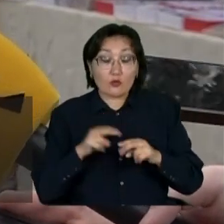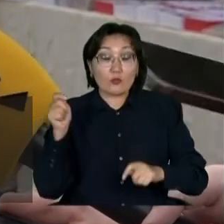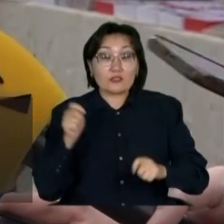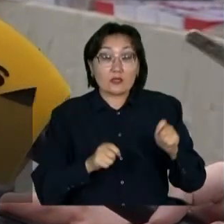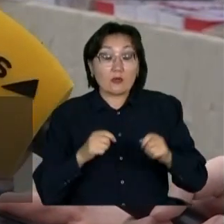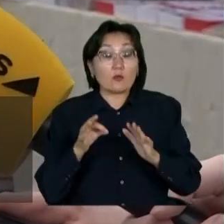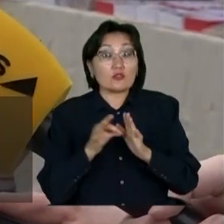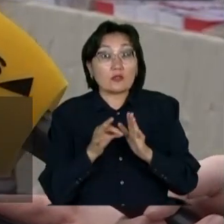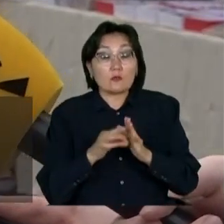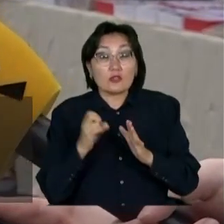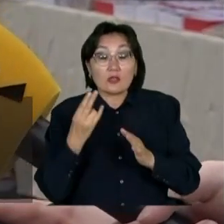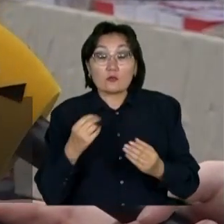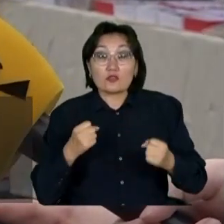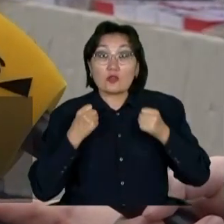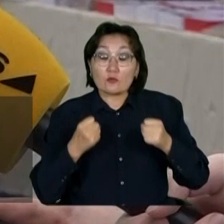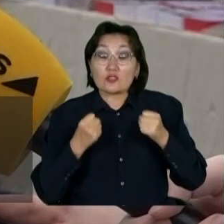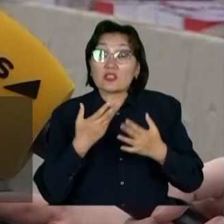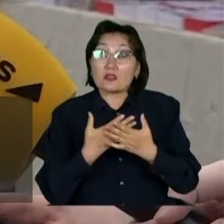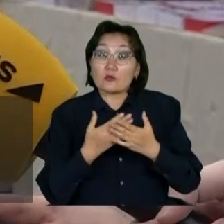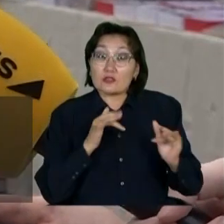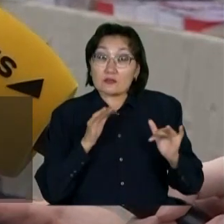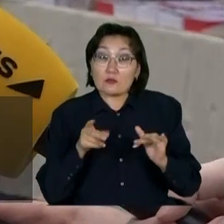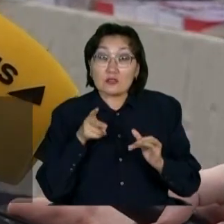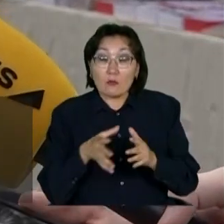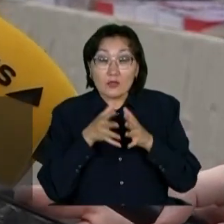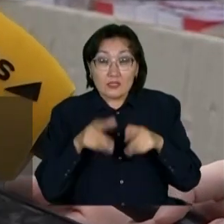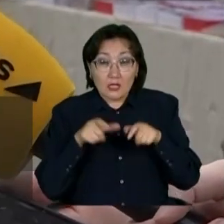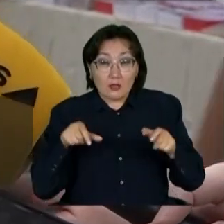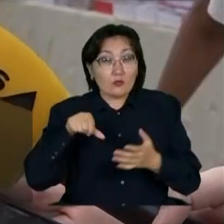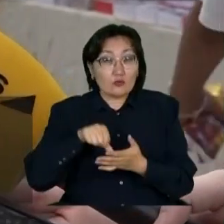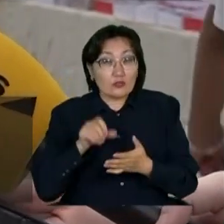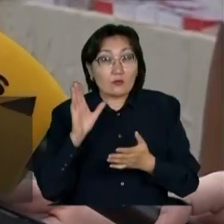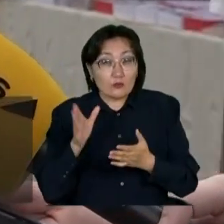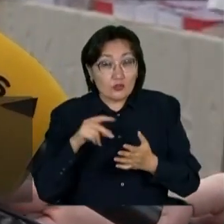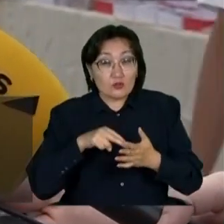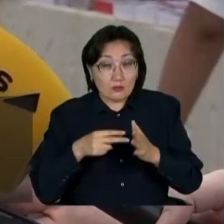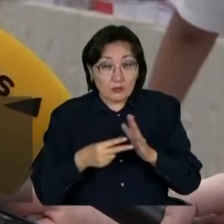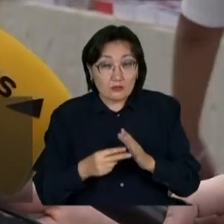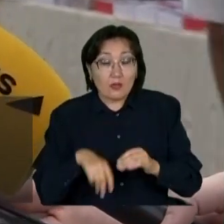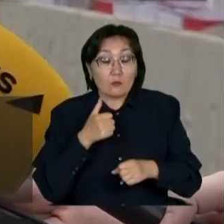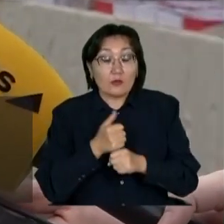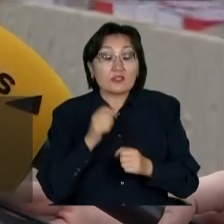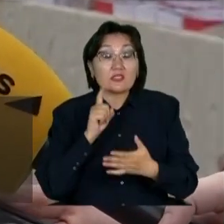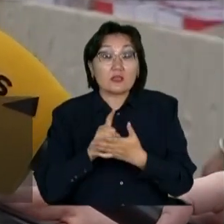фестивальдің мақсаты ұлттық спортты дәріптеу. Іс-шараға 2000-нан аса адам келеді деп жоспарланған. Ал басты